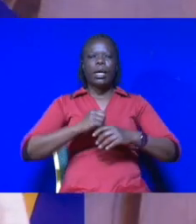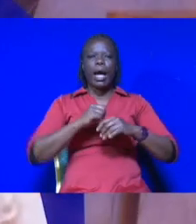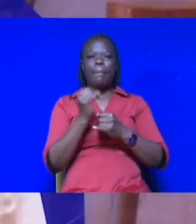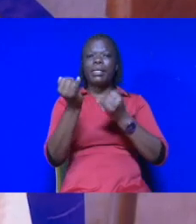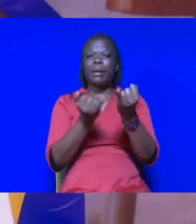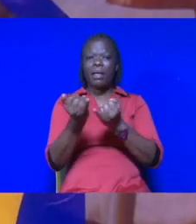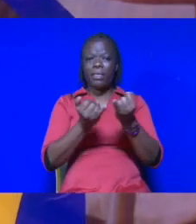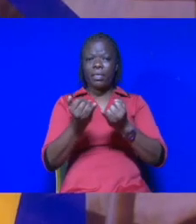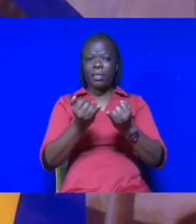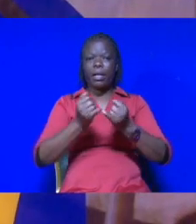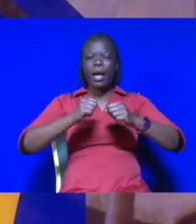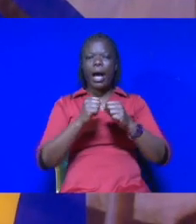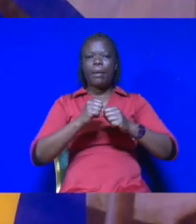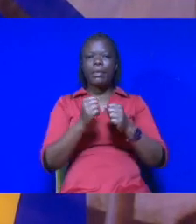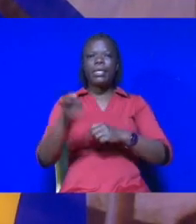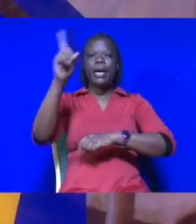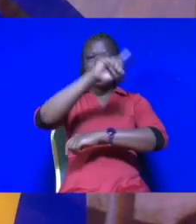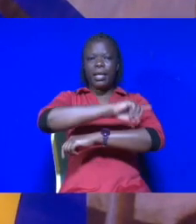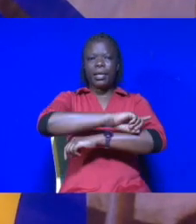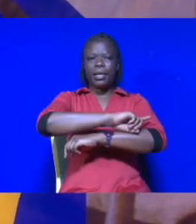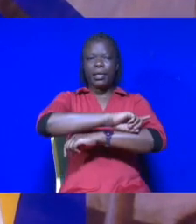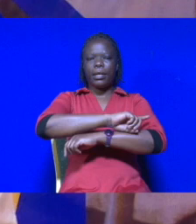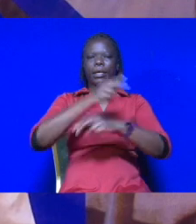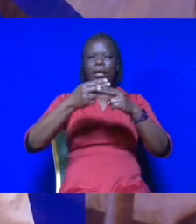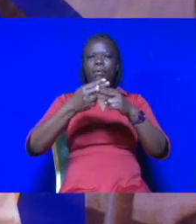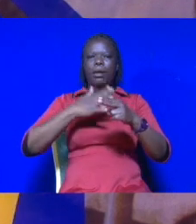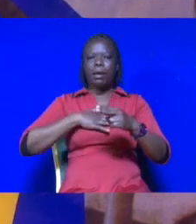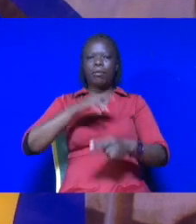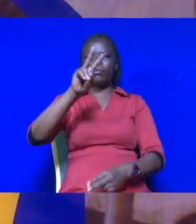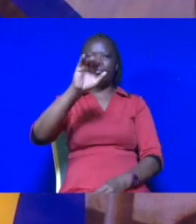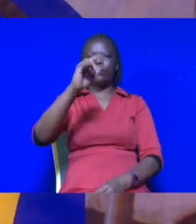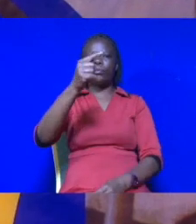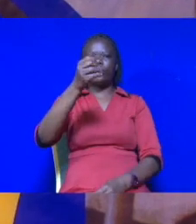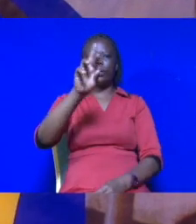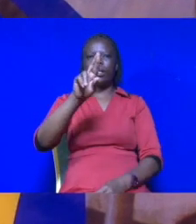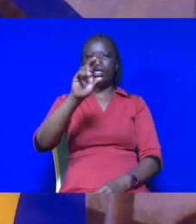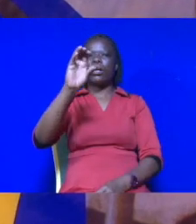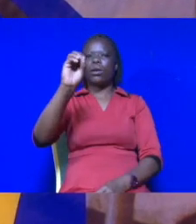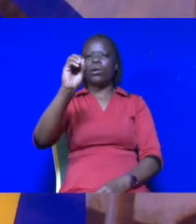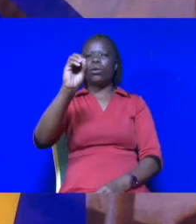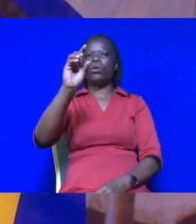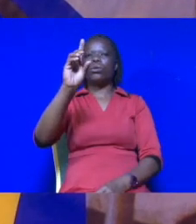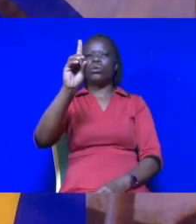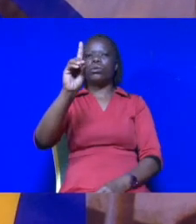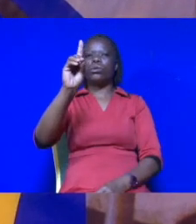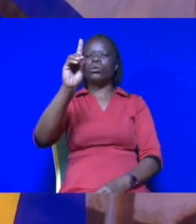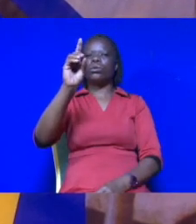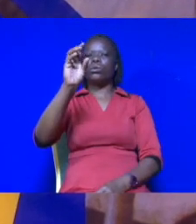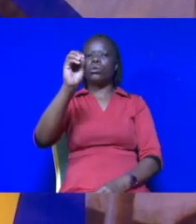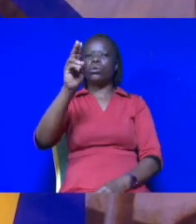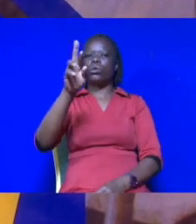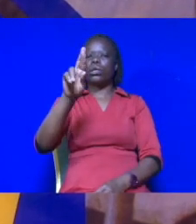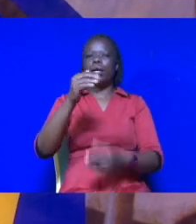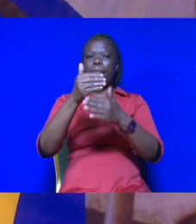Happy Sabbath. Happy day. Kwa majina ni Victor Odur. Na leo niko na Children Sermon, lakini